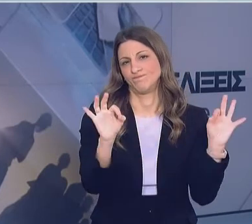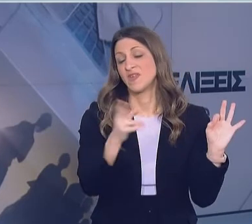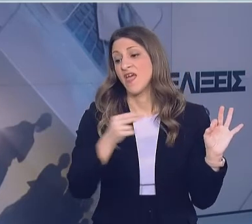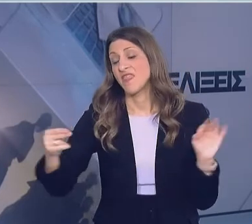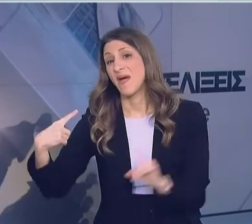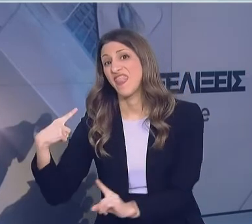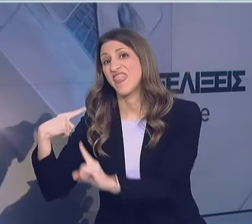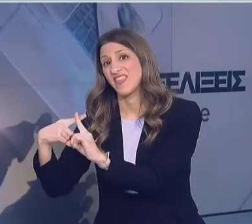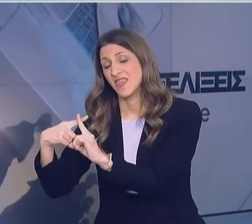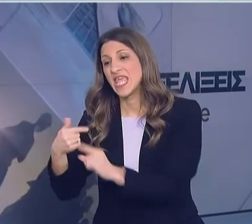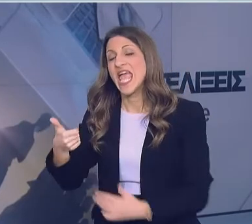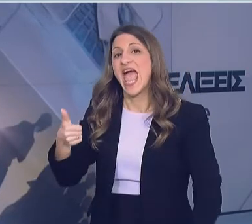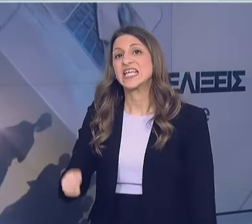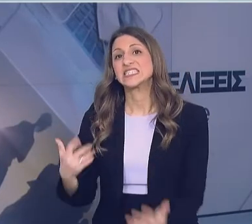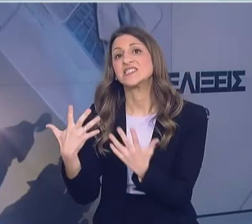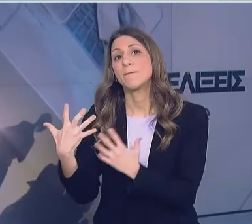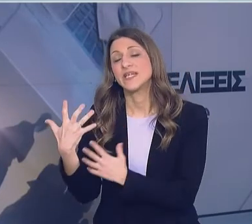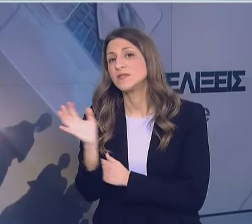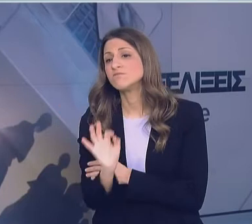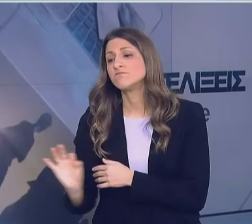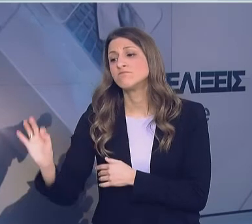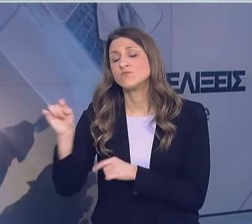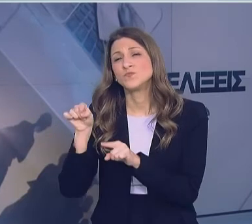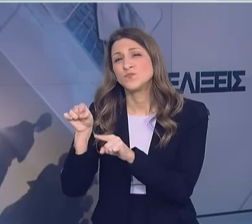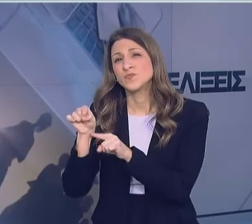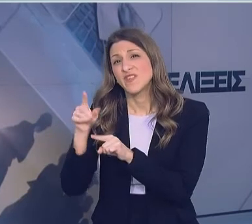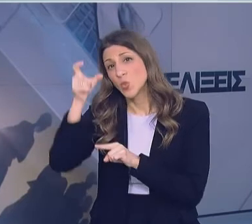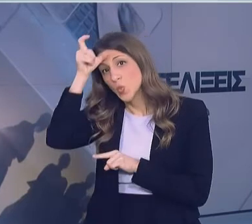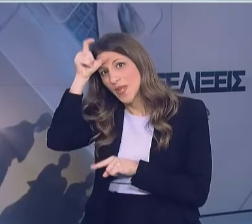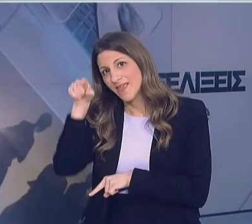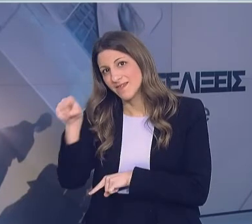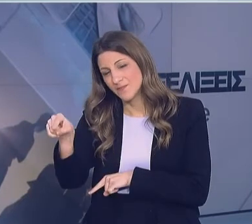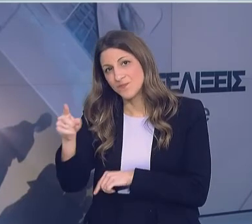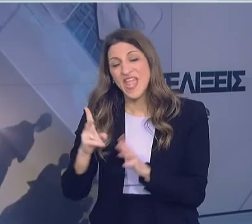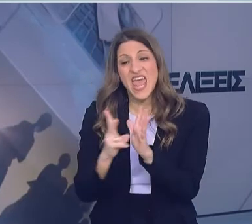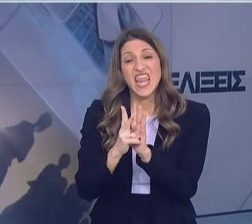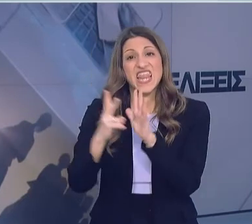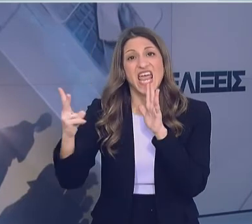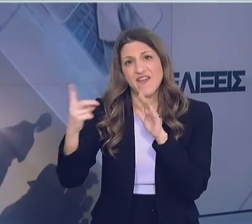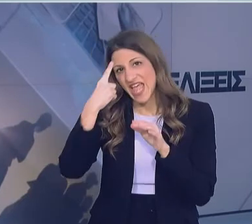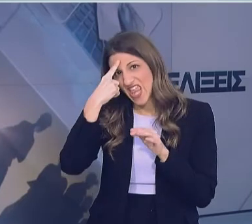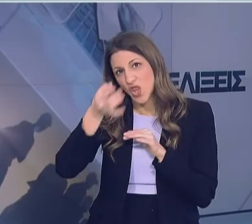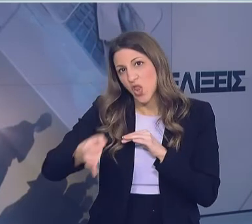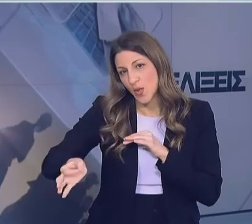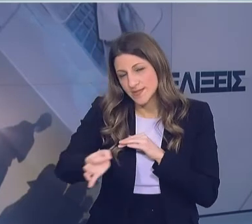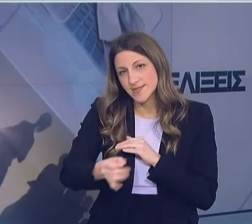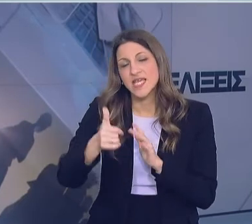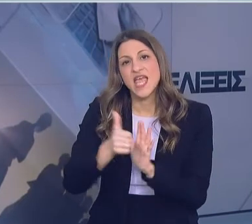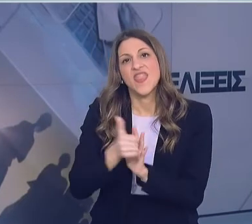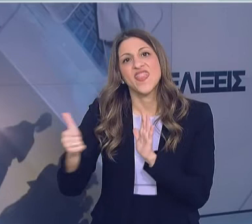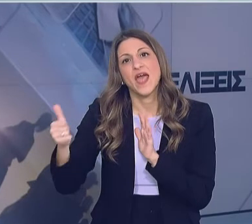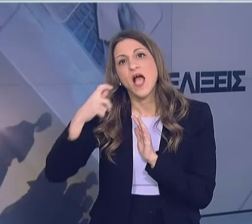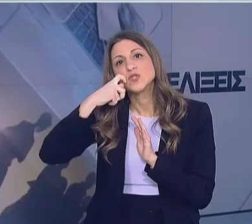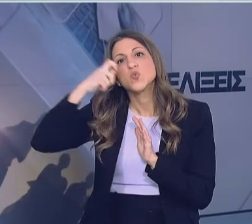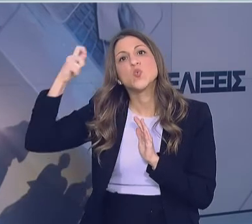θετικούς, 65 είναι υπήκοοι Τούρκοι, 17 Ινδονήσιοι, 16 από την